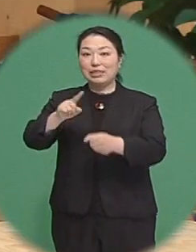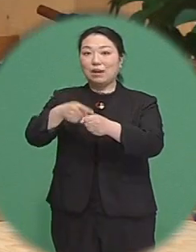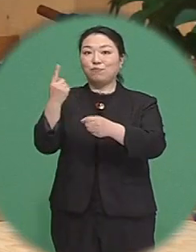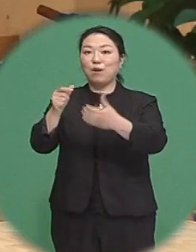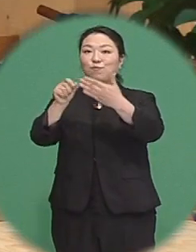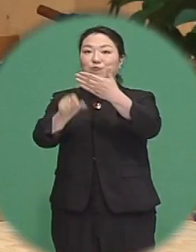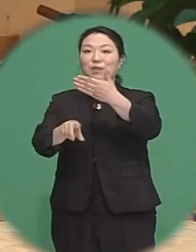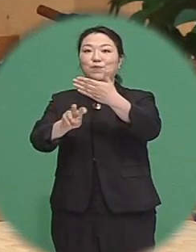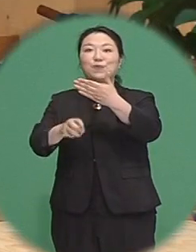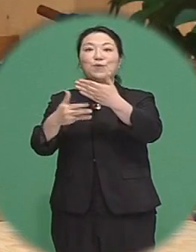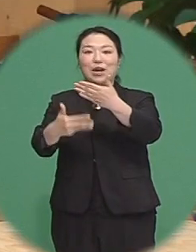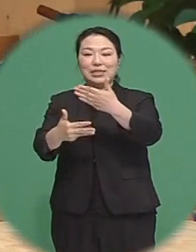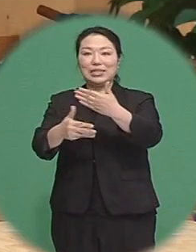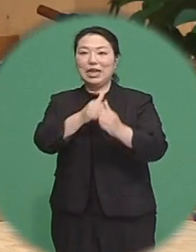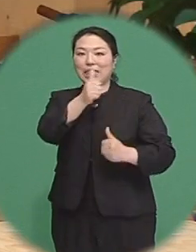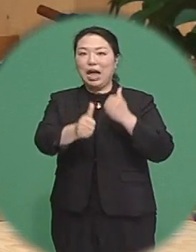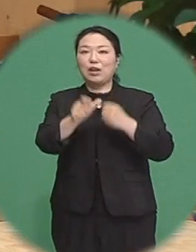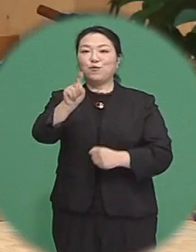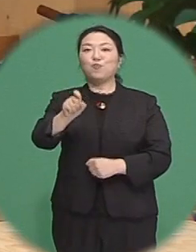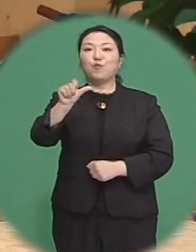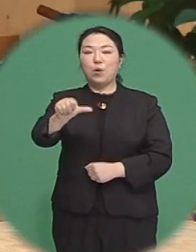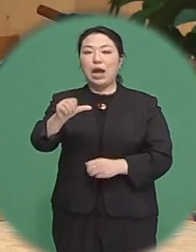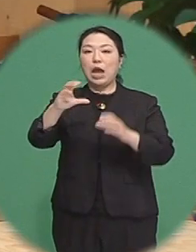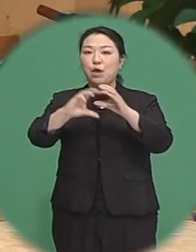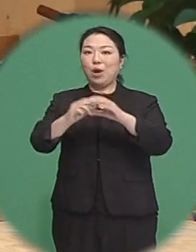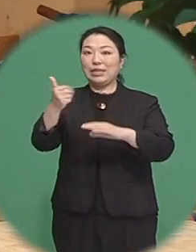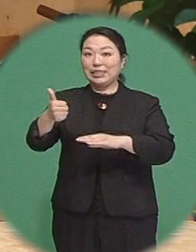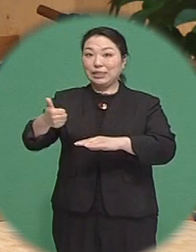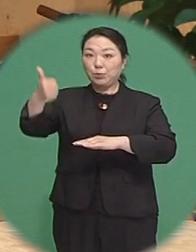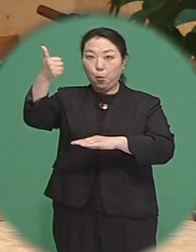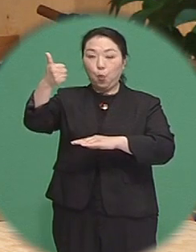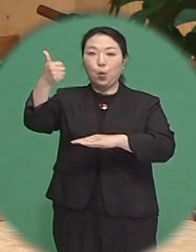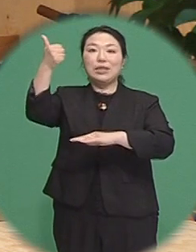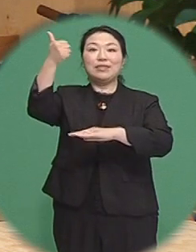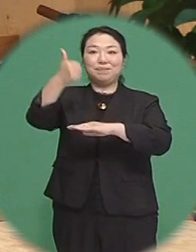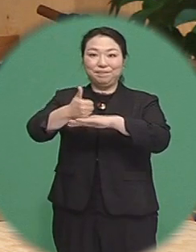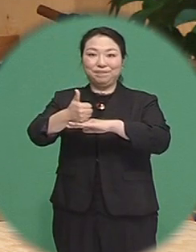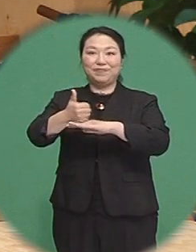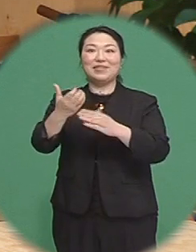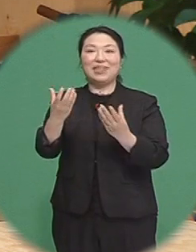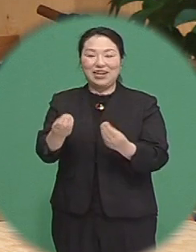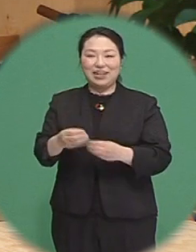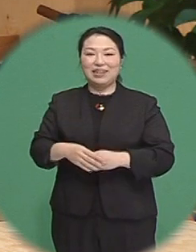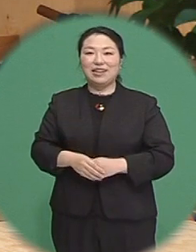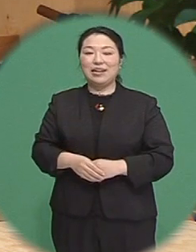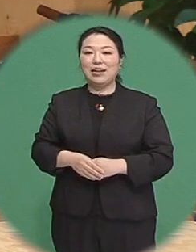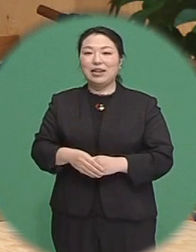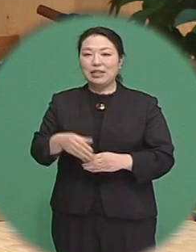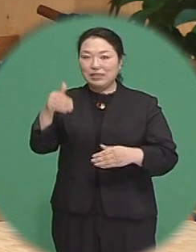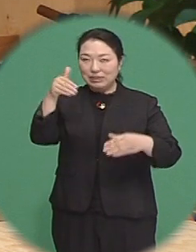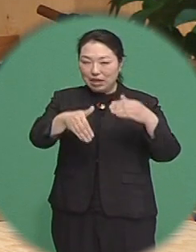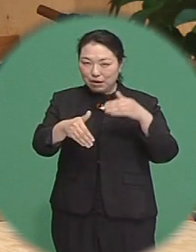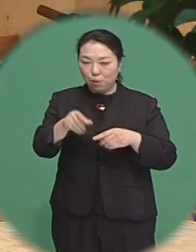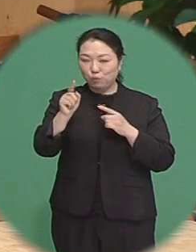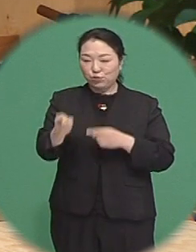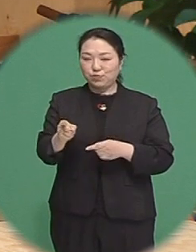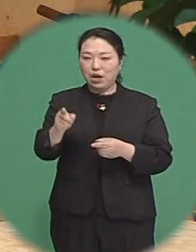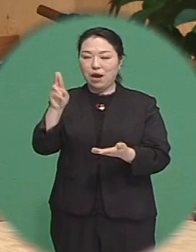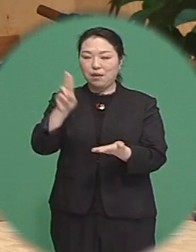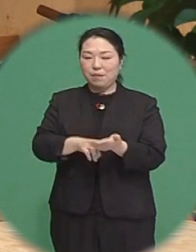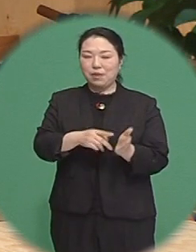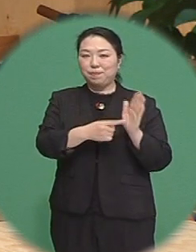9月28日に第15代いわき市長に就任いたしました市長選への出馬を表明して以降